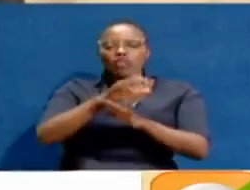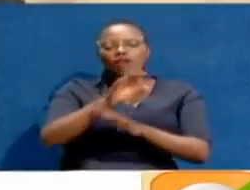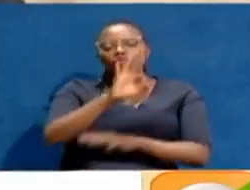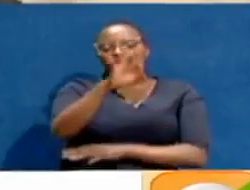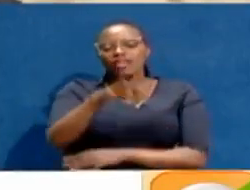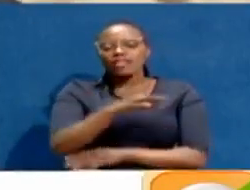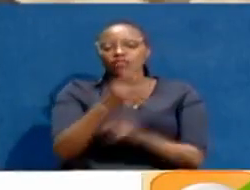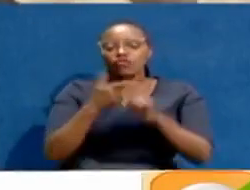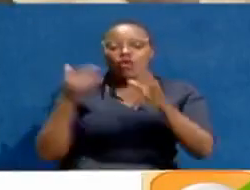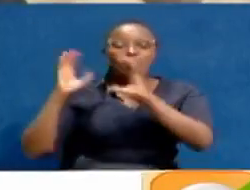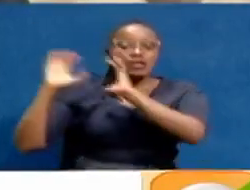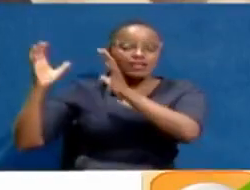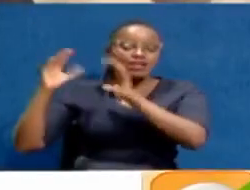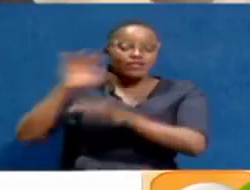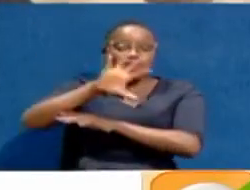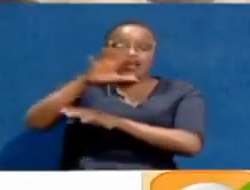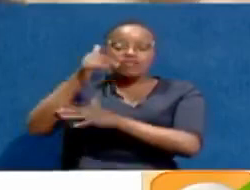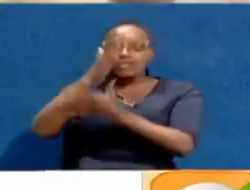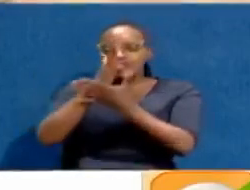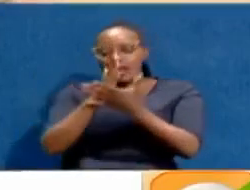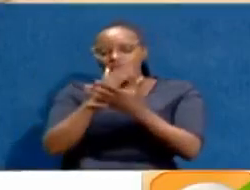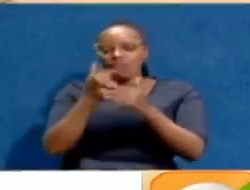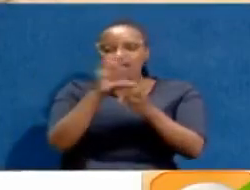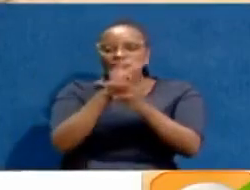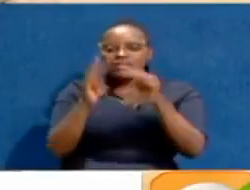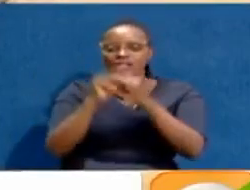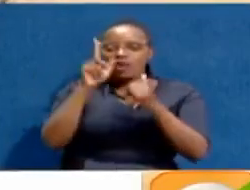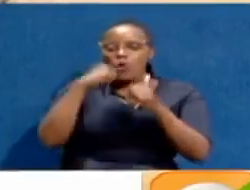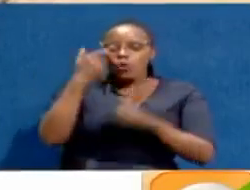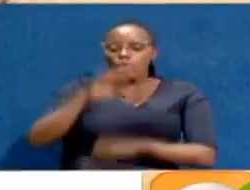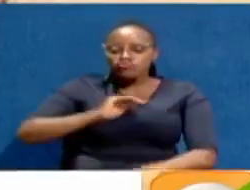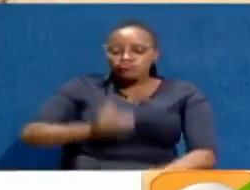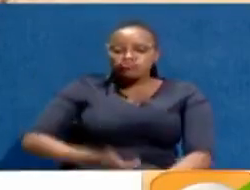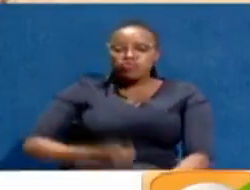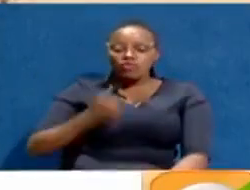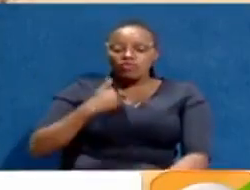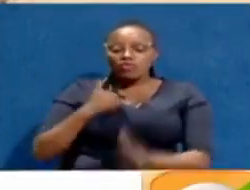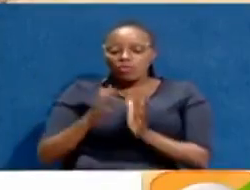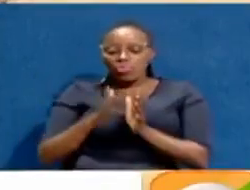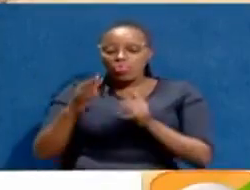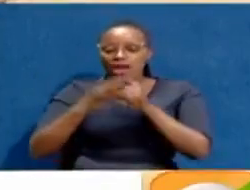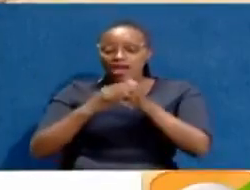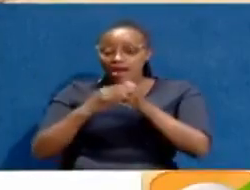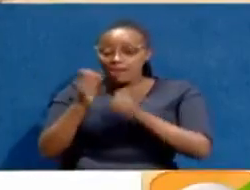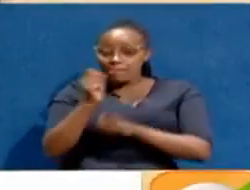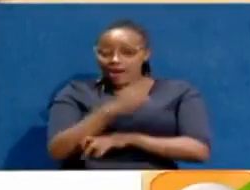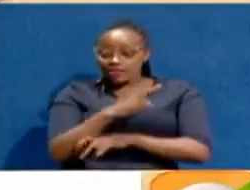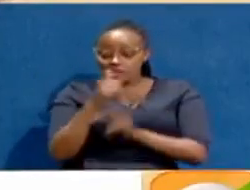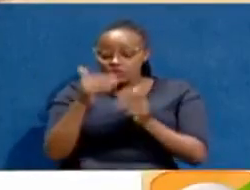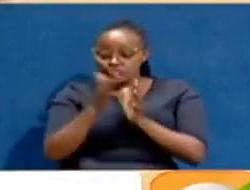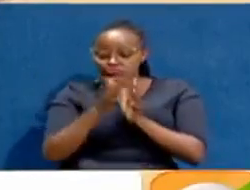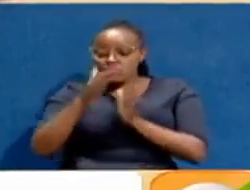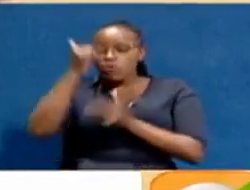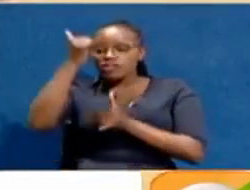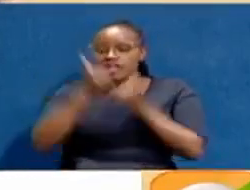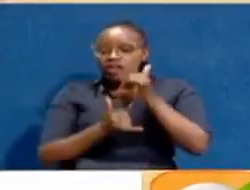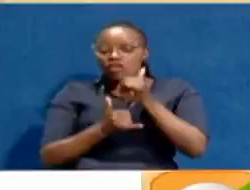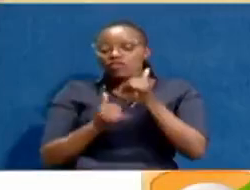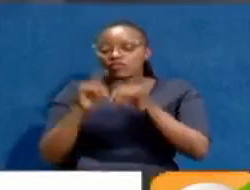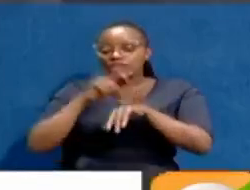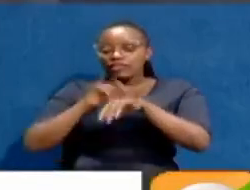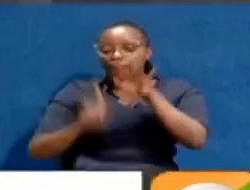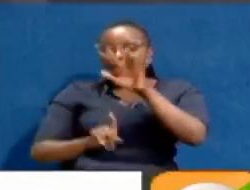3000 kutoka kaunti ya Kilifi ni kati ya takwimu za waliopatikwa mimba katika kipindi cha miezi 9 ya masomo yaliyokatizwa na janga